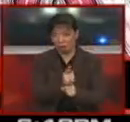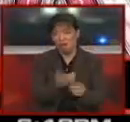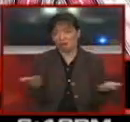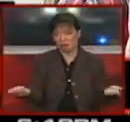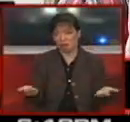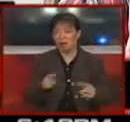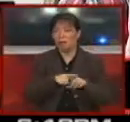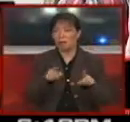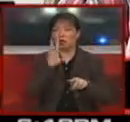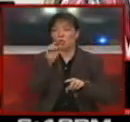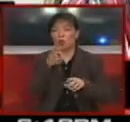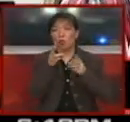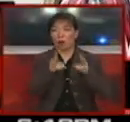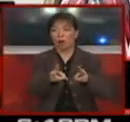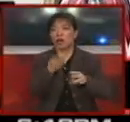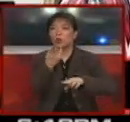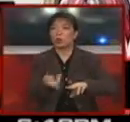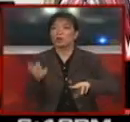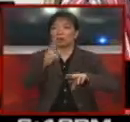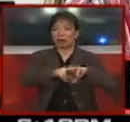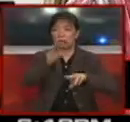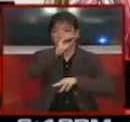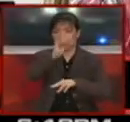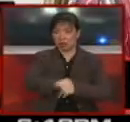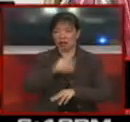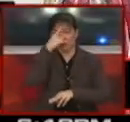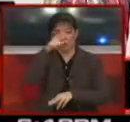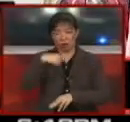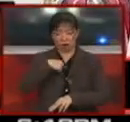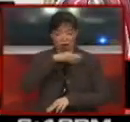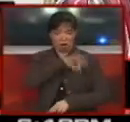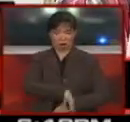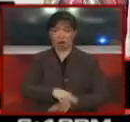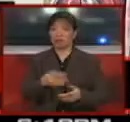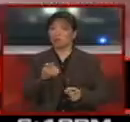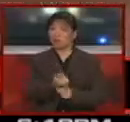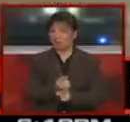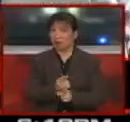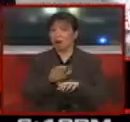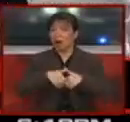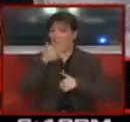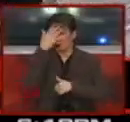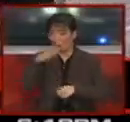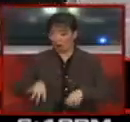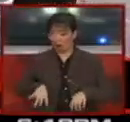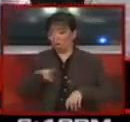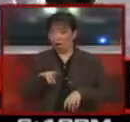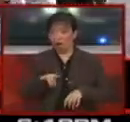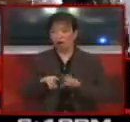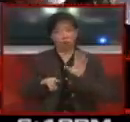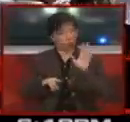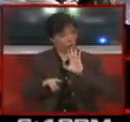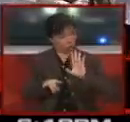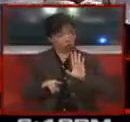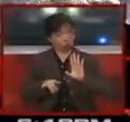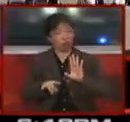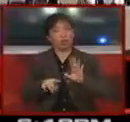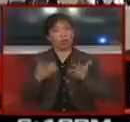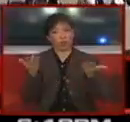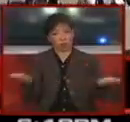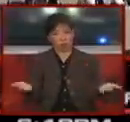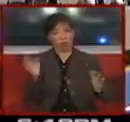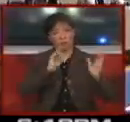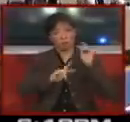increase the rate in order for them to survive. Bukas ang Kongreso sa public inquiry